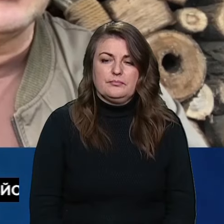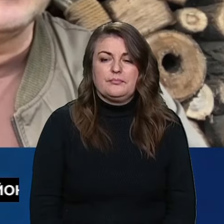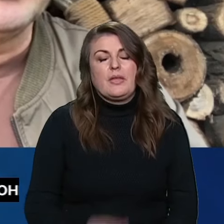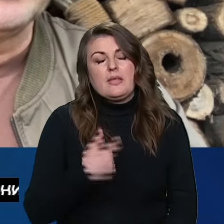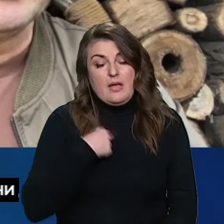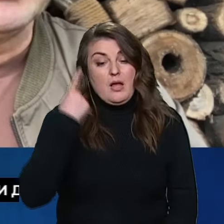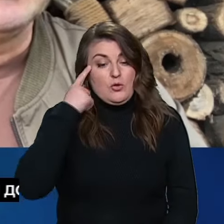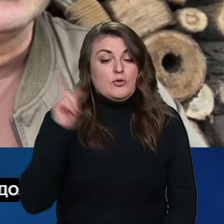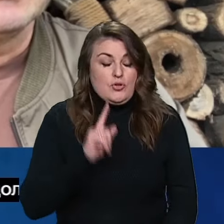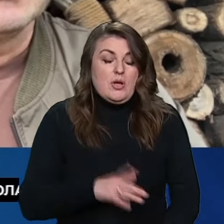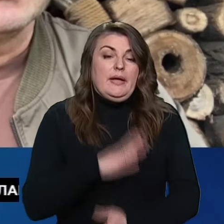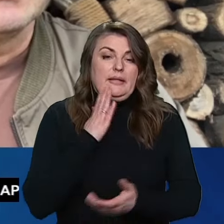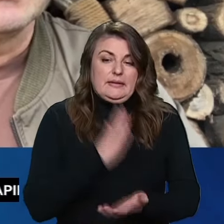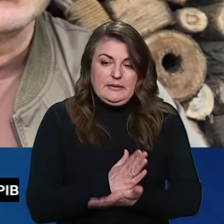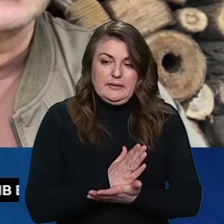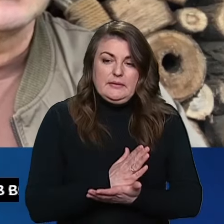Я думаю, що є.